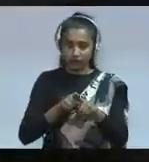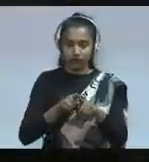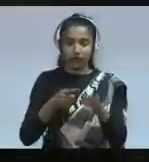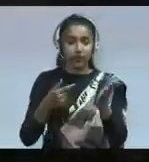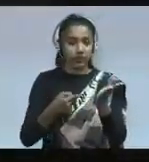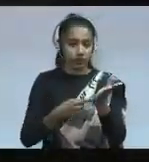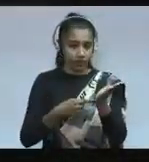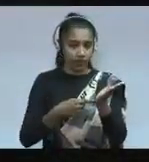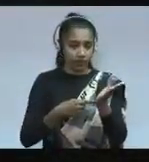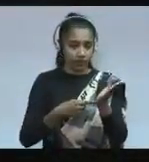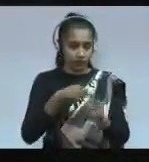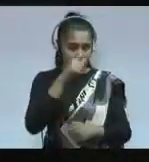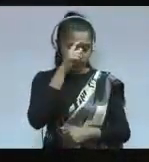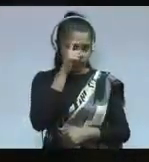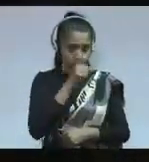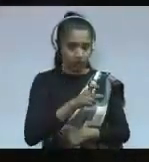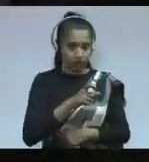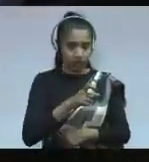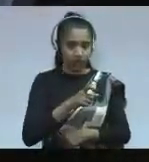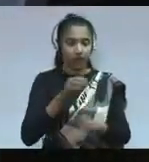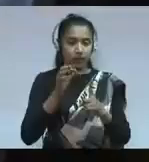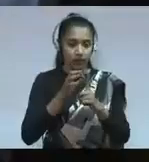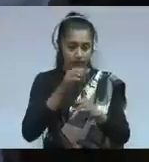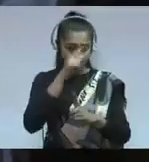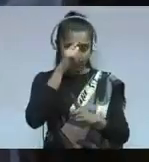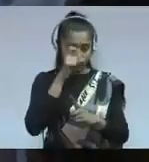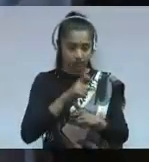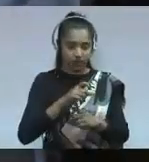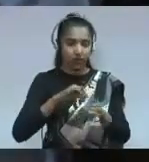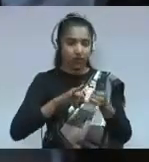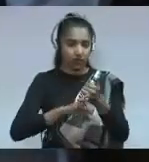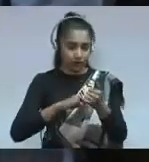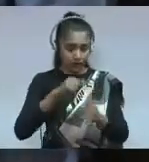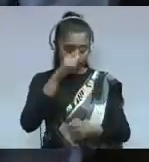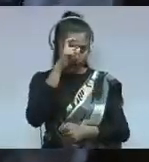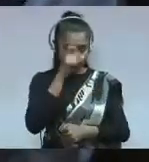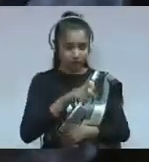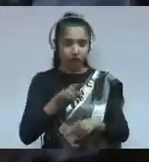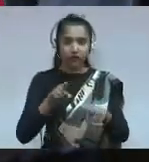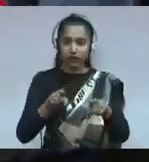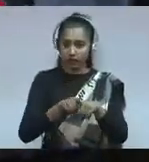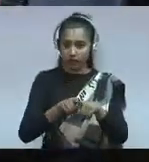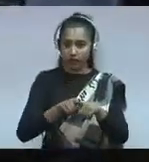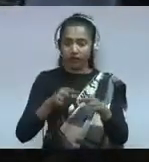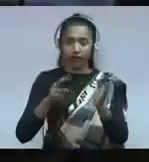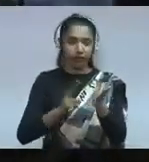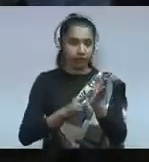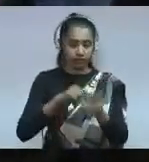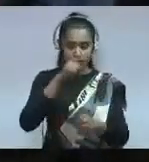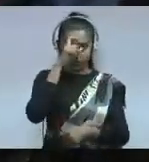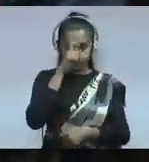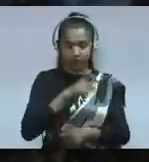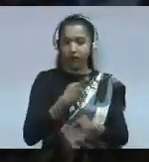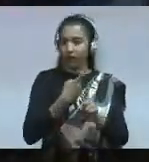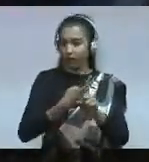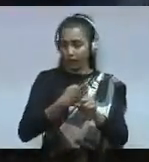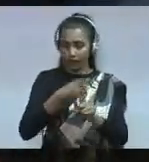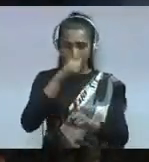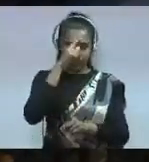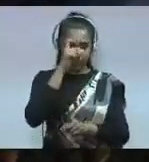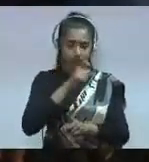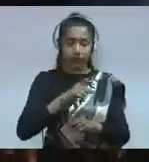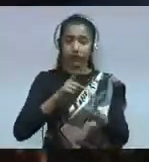ධනංජය අතපත්තු, ප්‍රනාම රොඩ්රිගෝ, සමන්තද සිල්වා, නදීෂා විජේසිංහ, කමල් ඉන්දික,